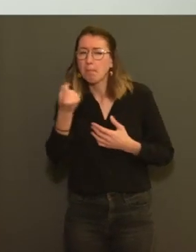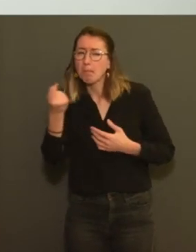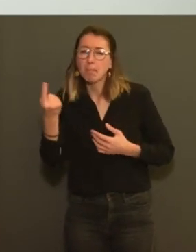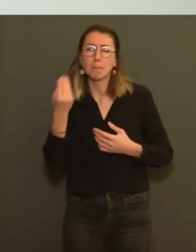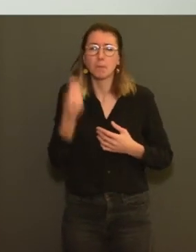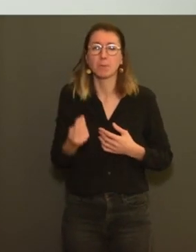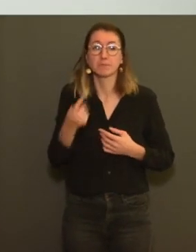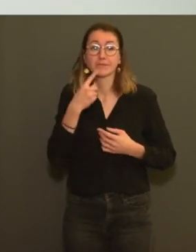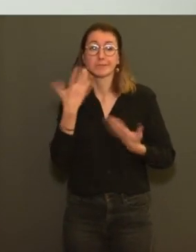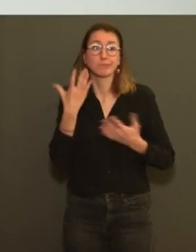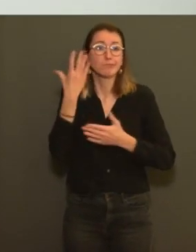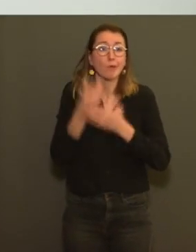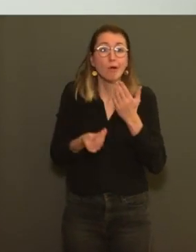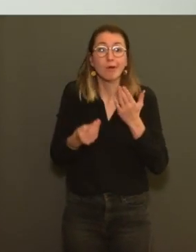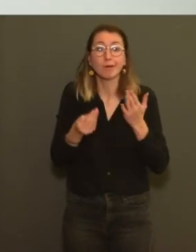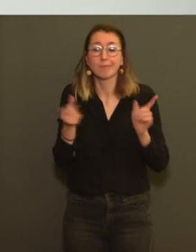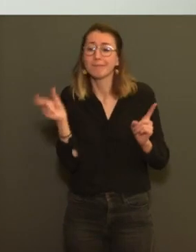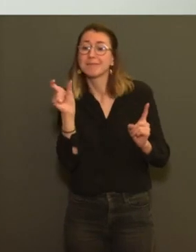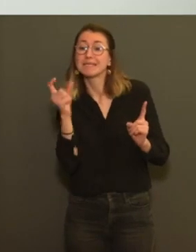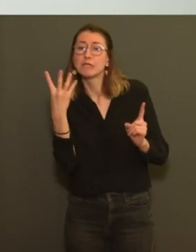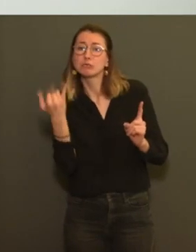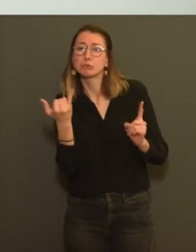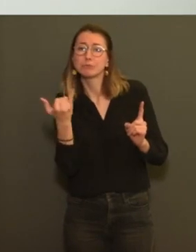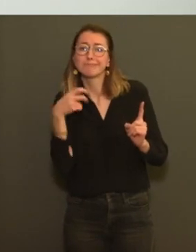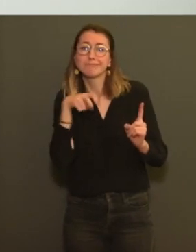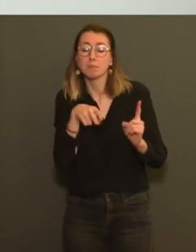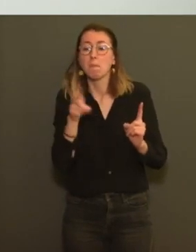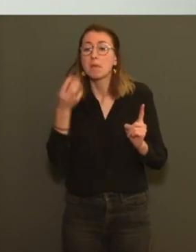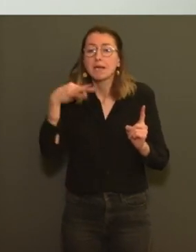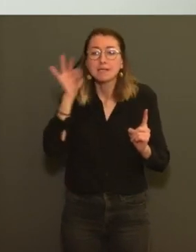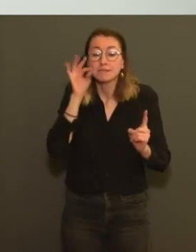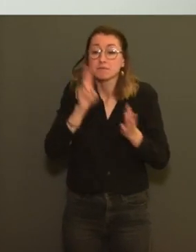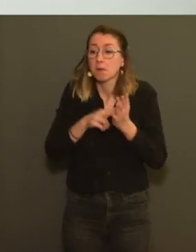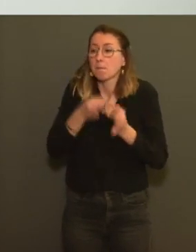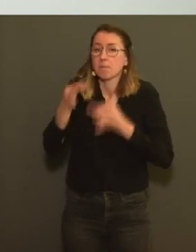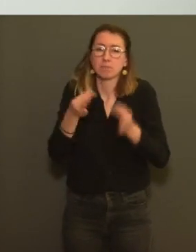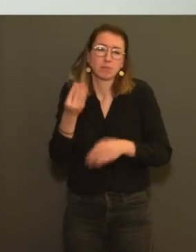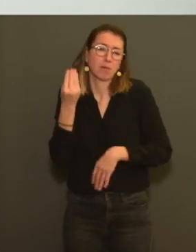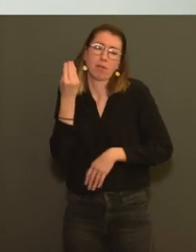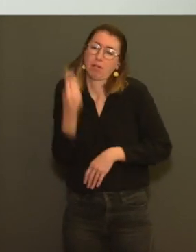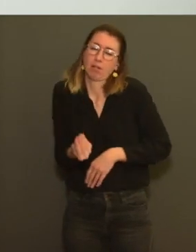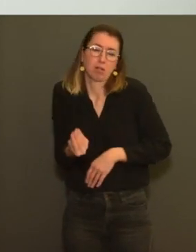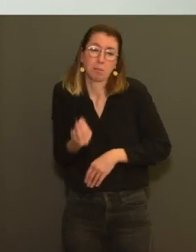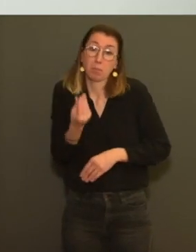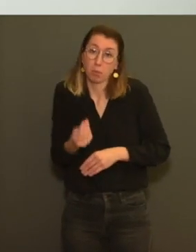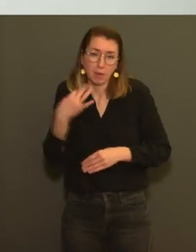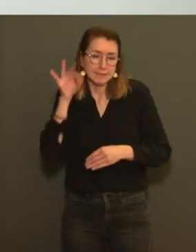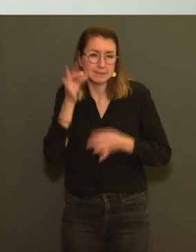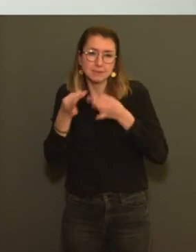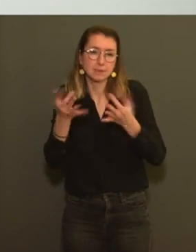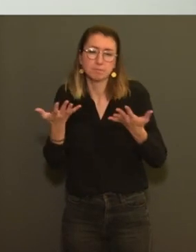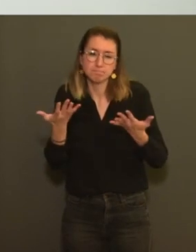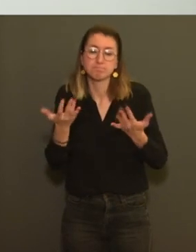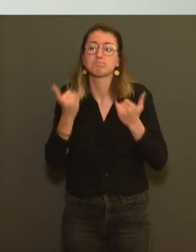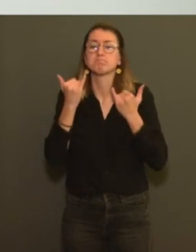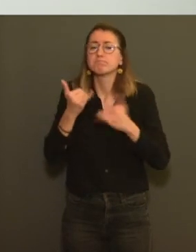mais un risque limité. On a dit moins de 10%. Il y a donc un conseil de 1. faire